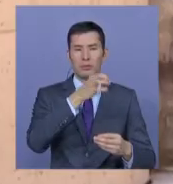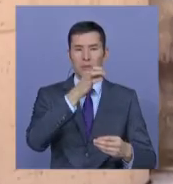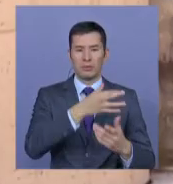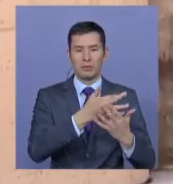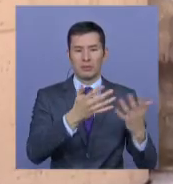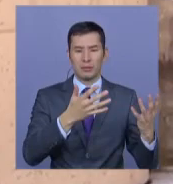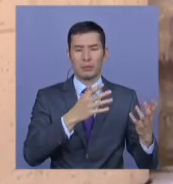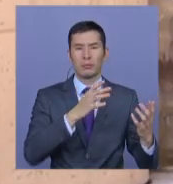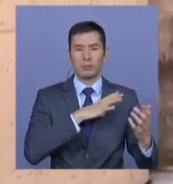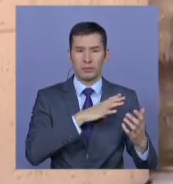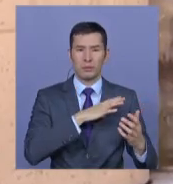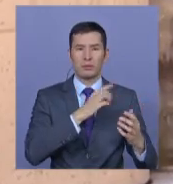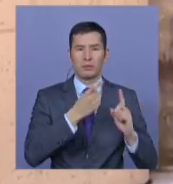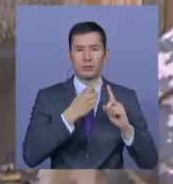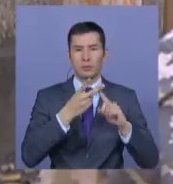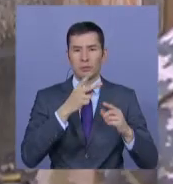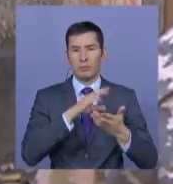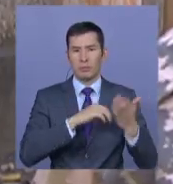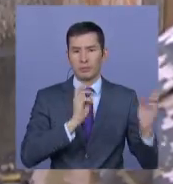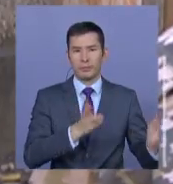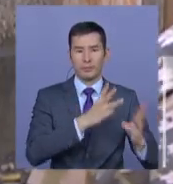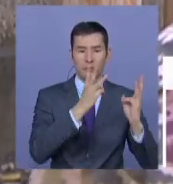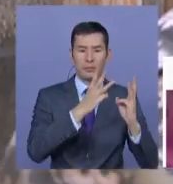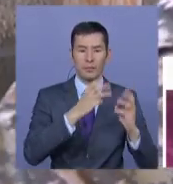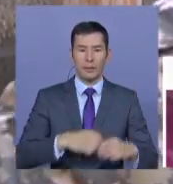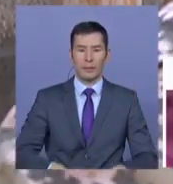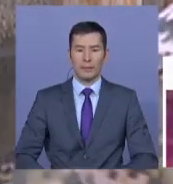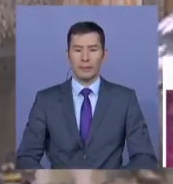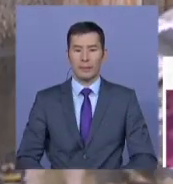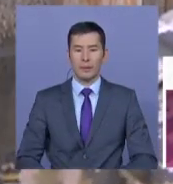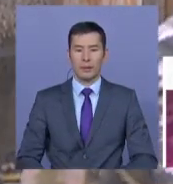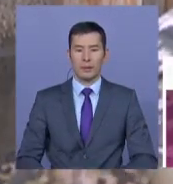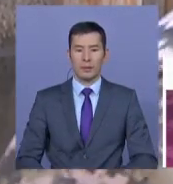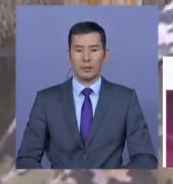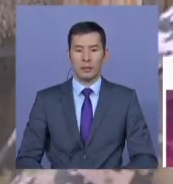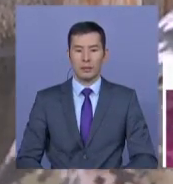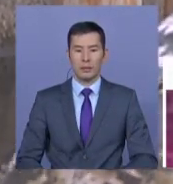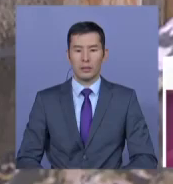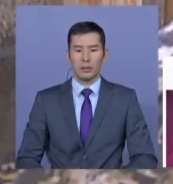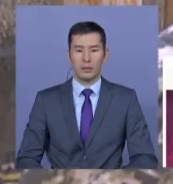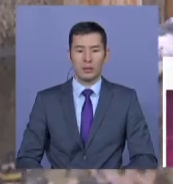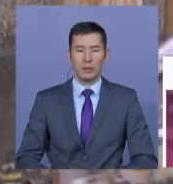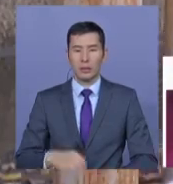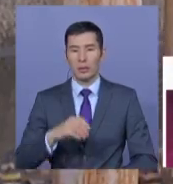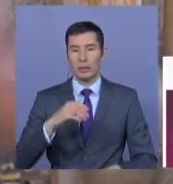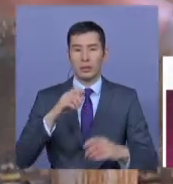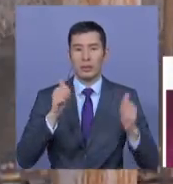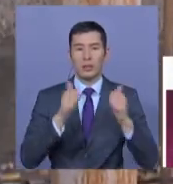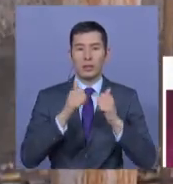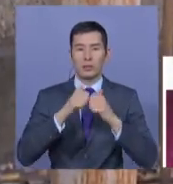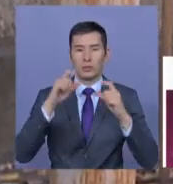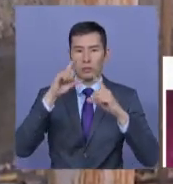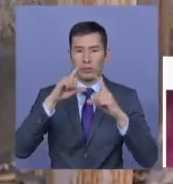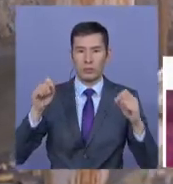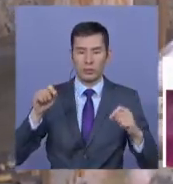ғимараттың отқа оранған кездері де болыпты. Мектептің балалары ғой енді. Олар мына жерде қоласаң мына жерге келеді. Мына жерге аяғы барады. Мына екінші этажға